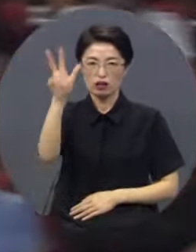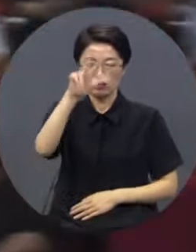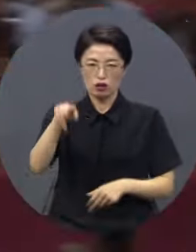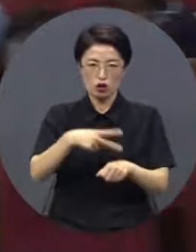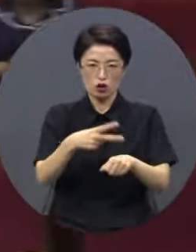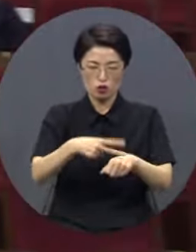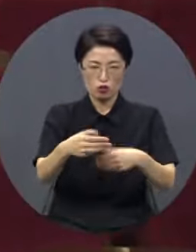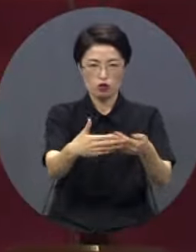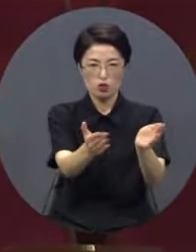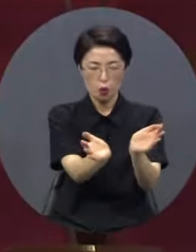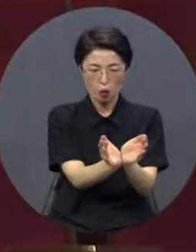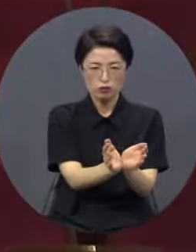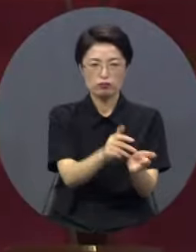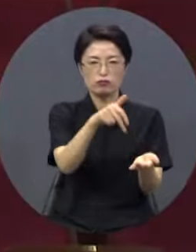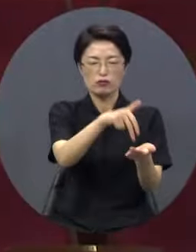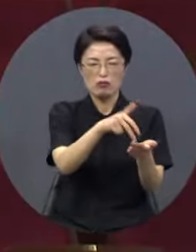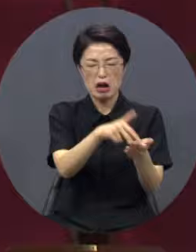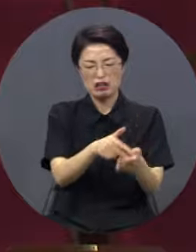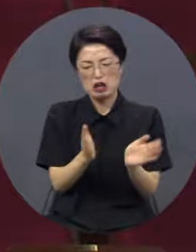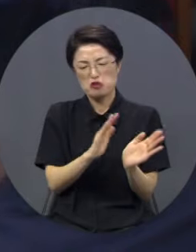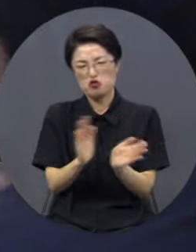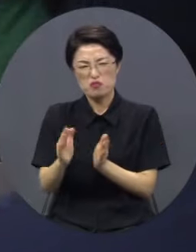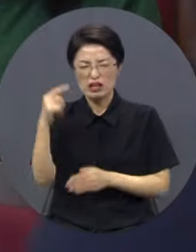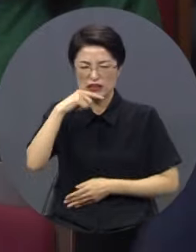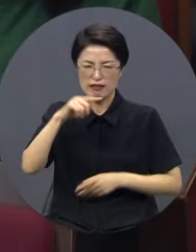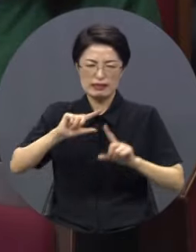는 준비 과정 없는 졸속